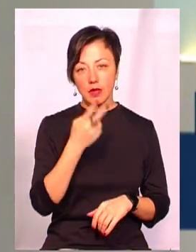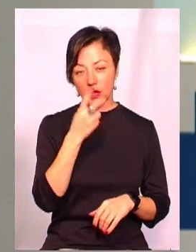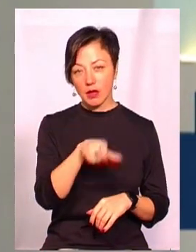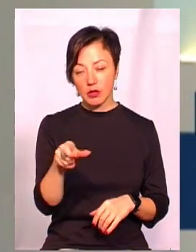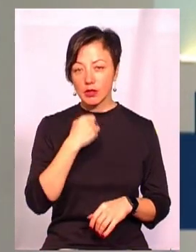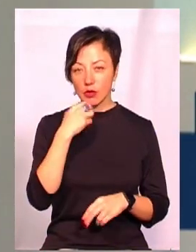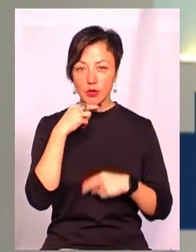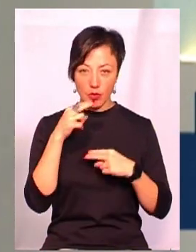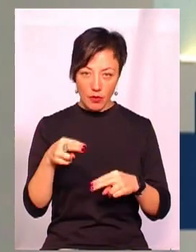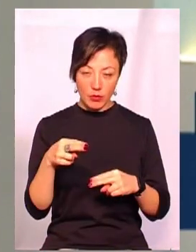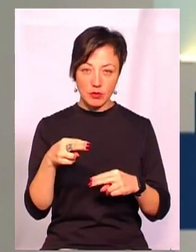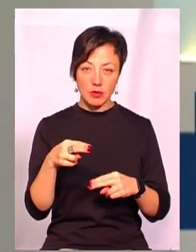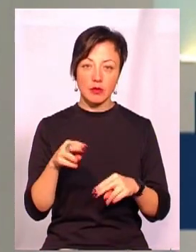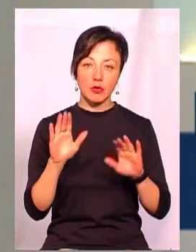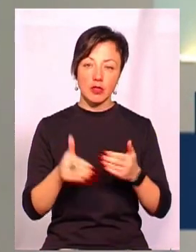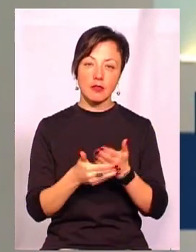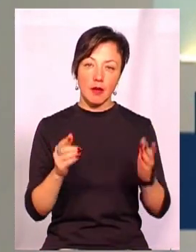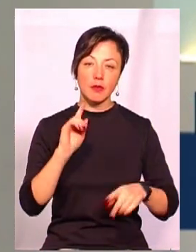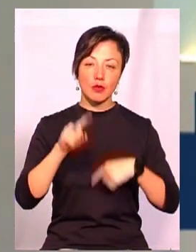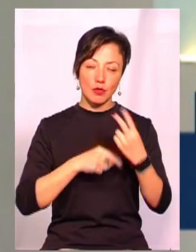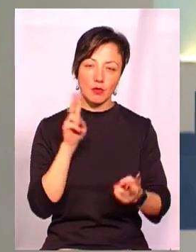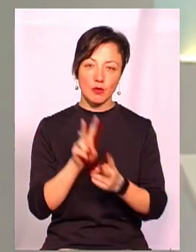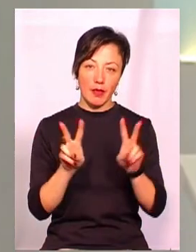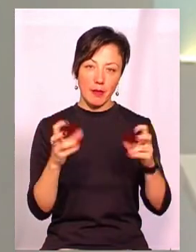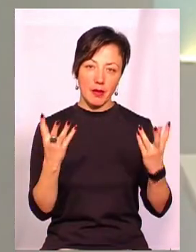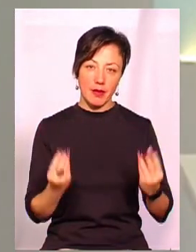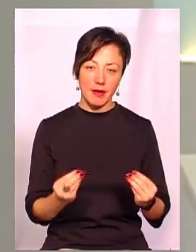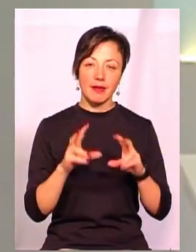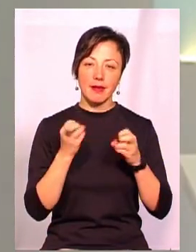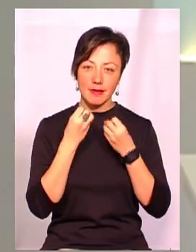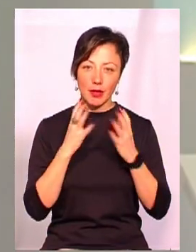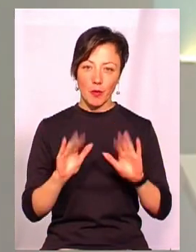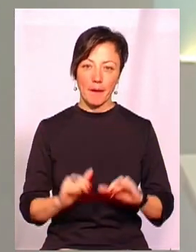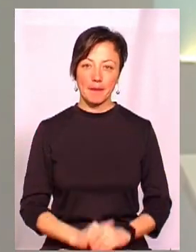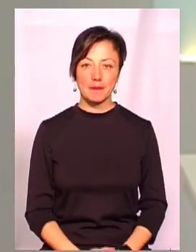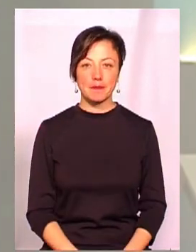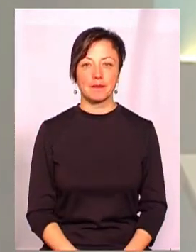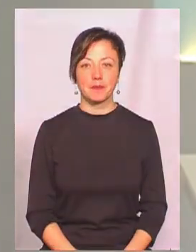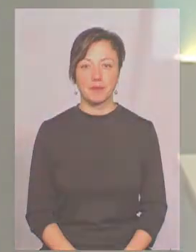глядачі, дякую за увагу і прощаюся з вами до наступної теми дня. На все добре.